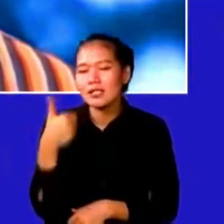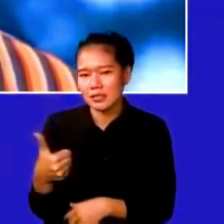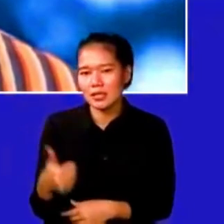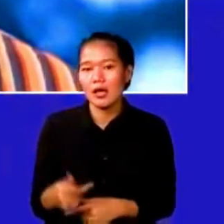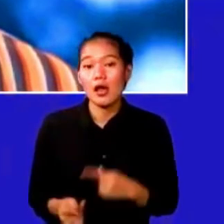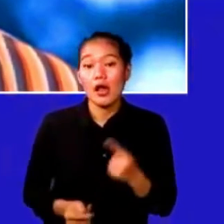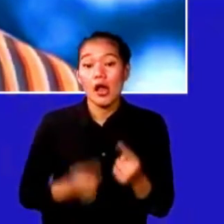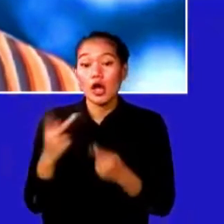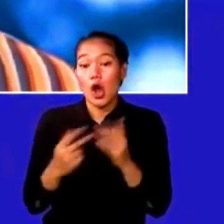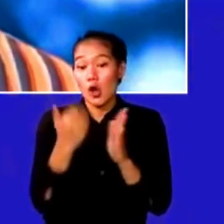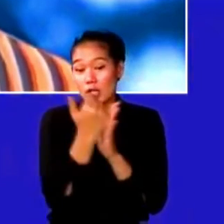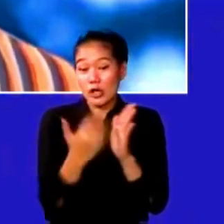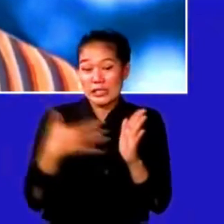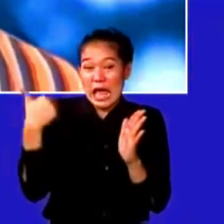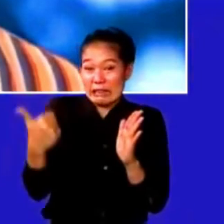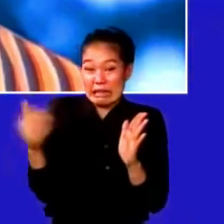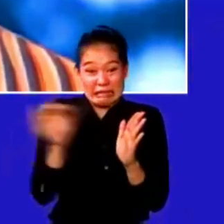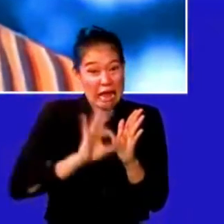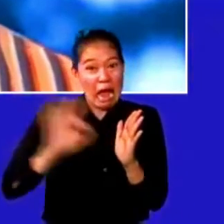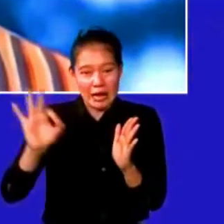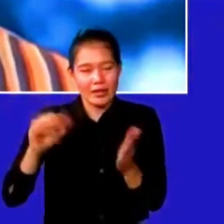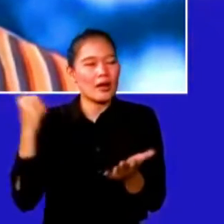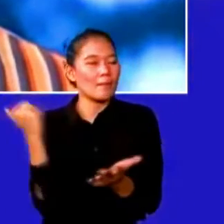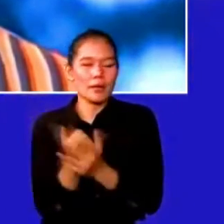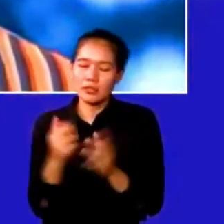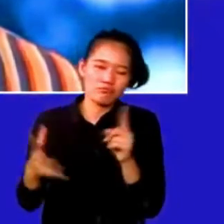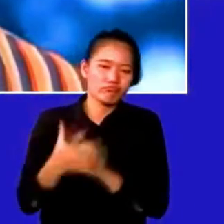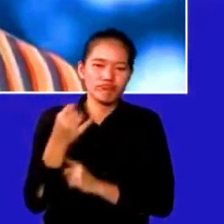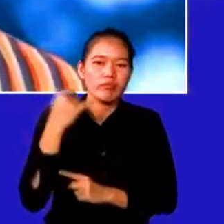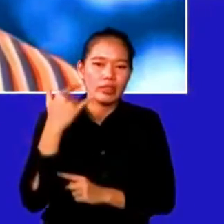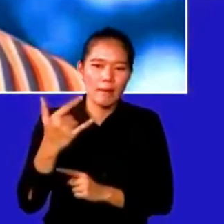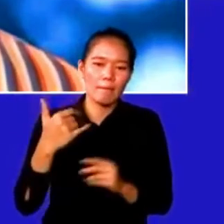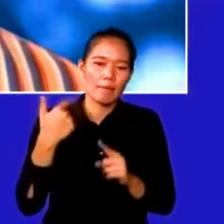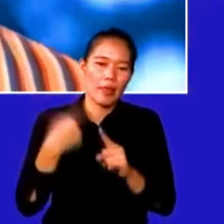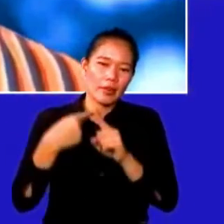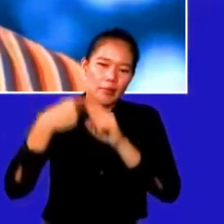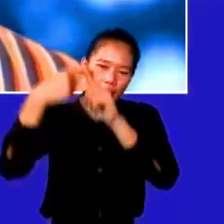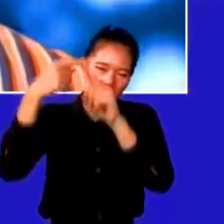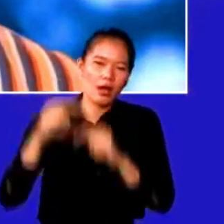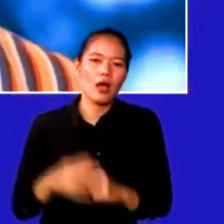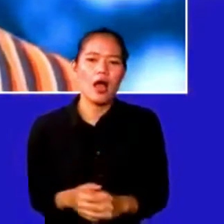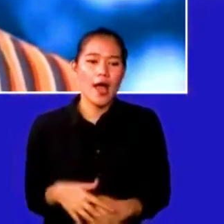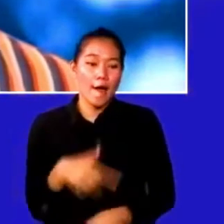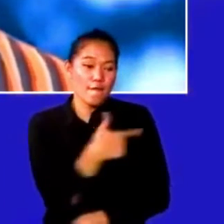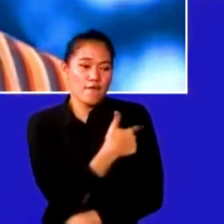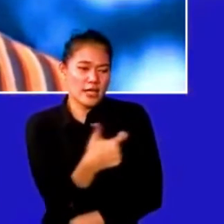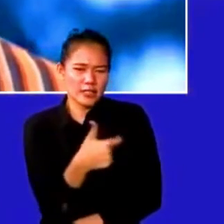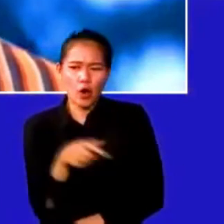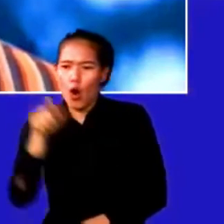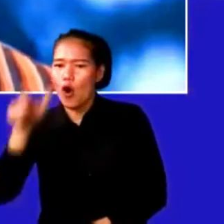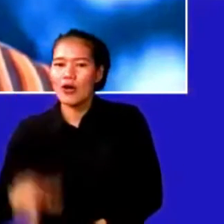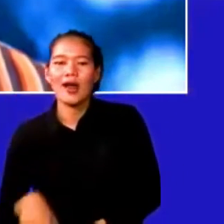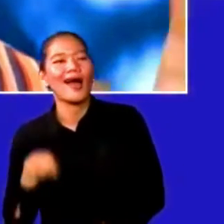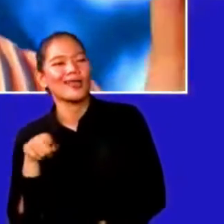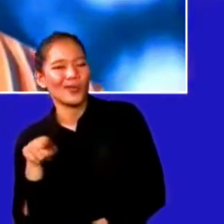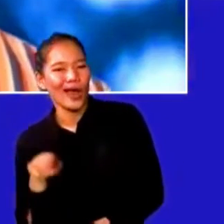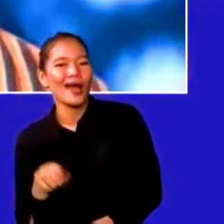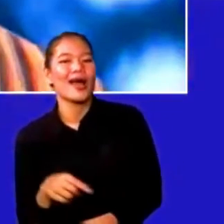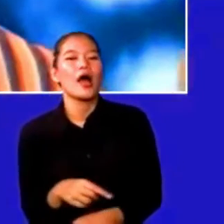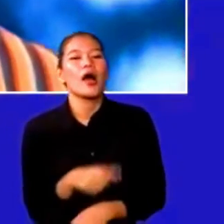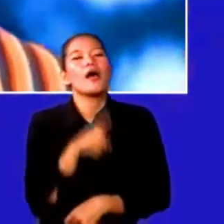kalau enggak ada program kesehatan dijalankan udah pasti akan terus ini Pak sini dianggapnya orang Nah inilah